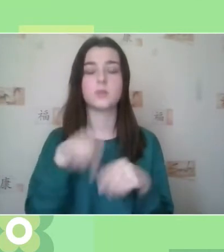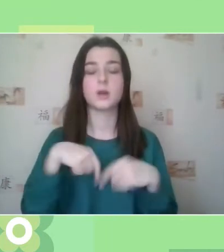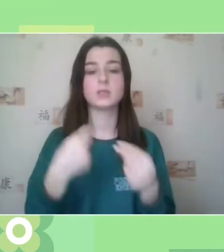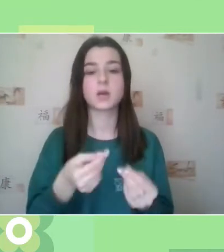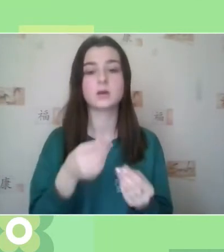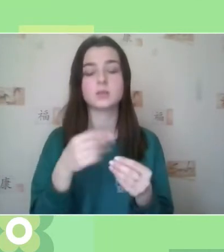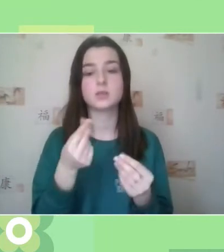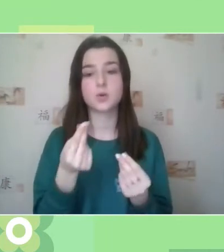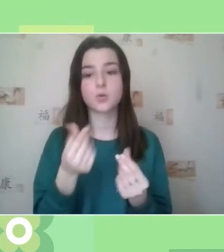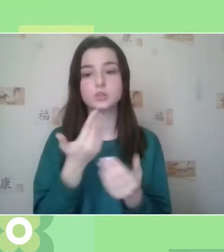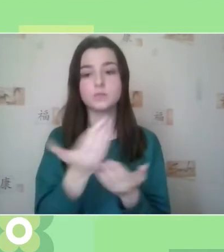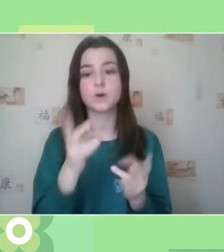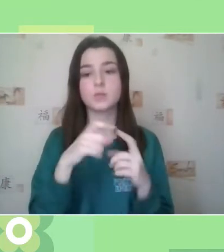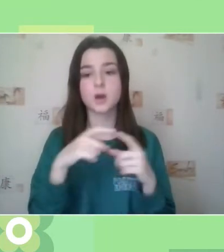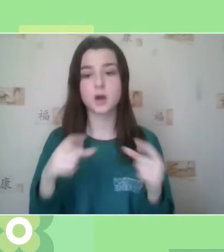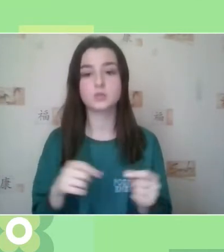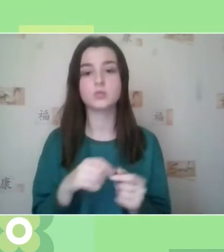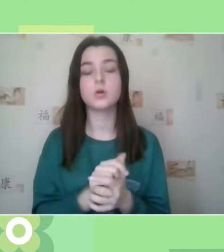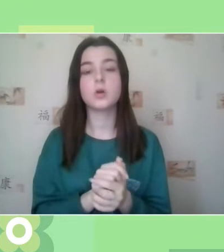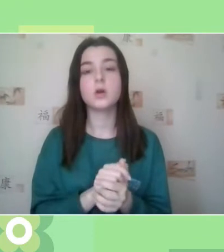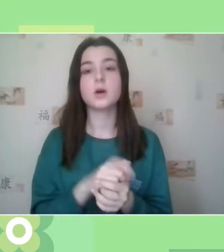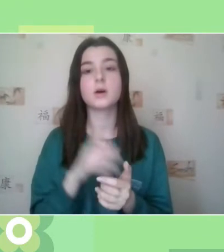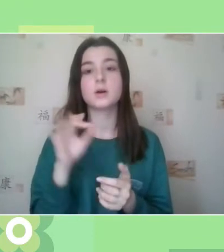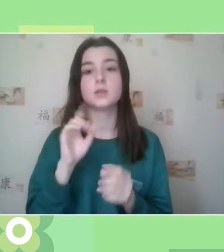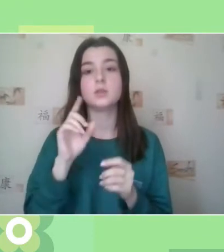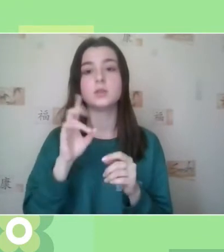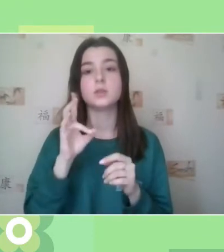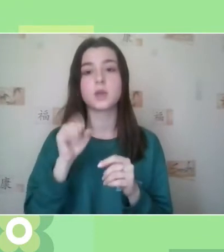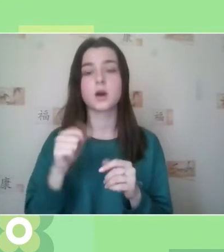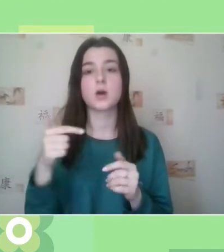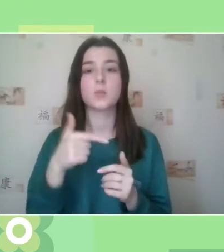але просто зверну вашу увагу, якщо ви ще не чули, для громадських організацій, для